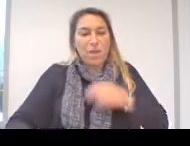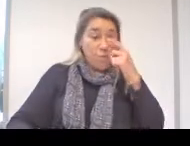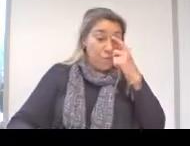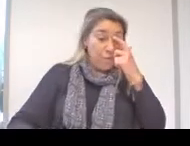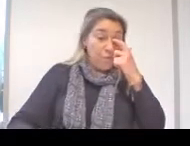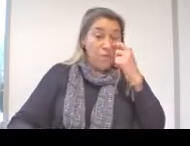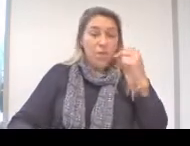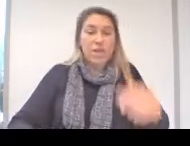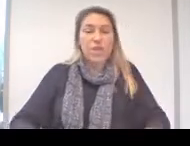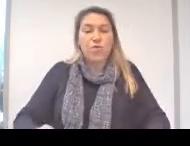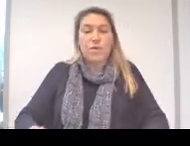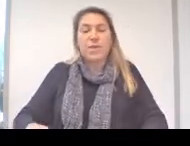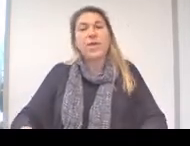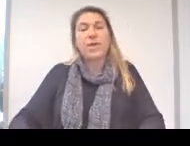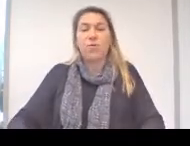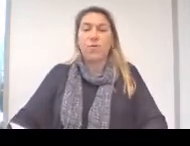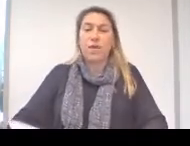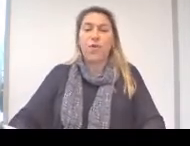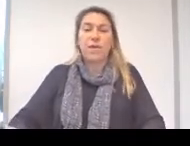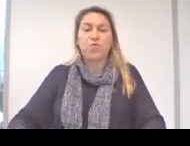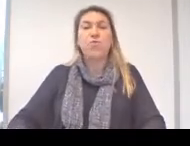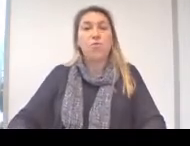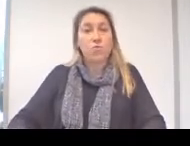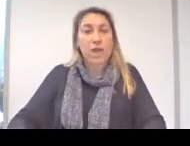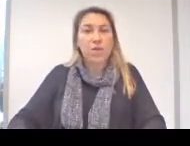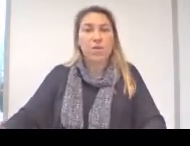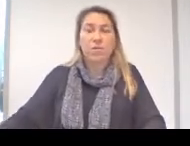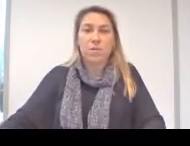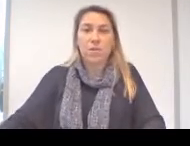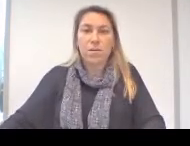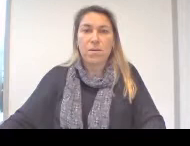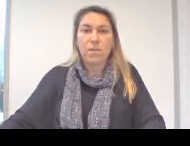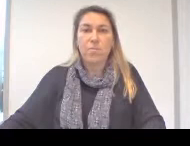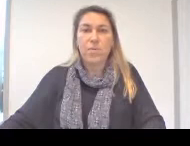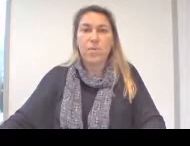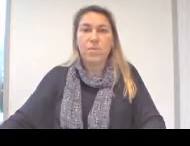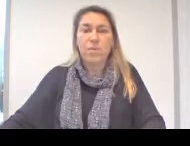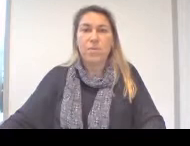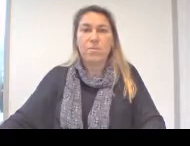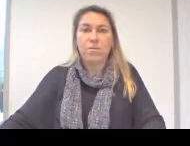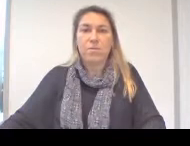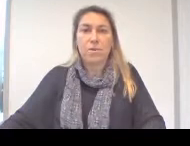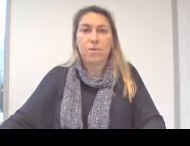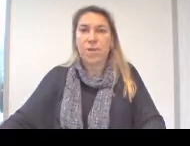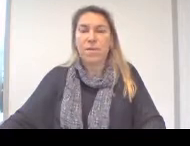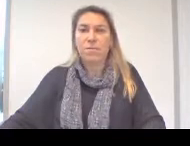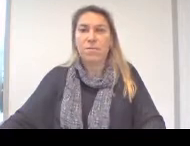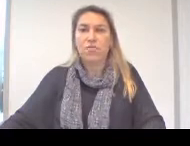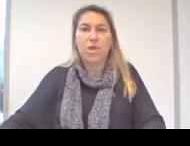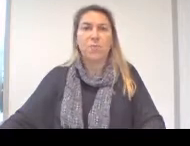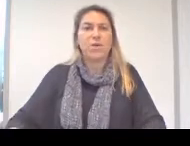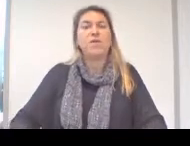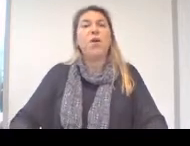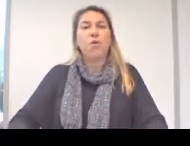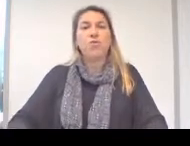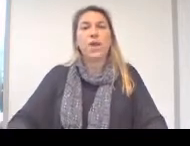Voilà, vous pouvez vous renseigner sur les métiers et les formations en contactant, hop, j'ai pas bougé